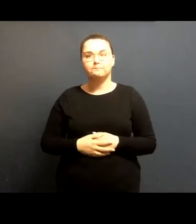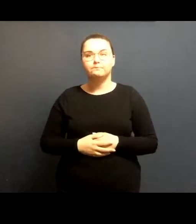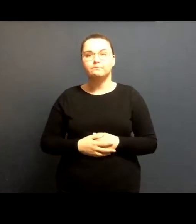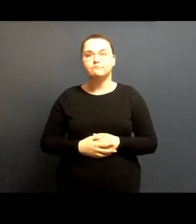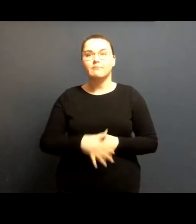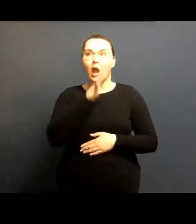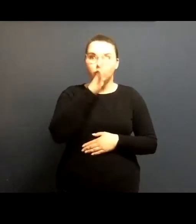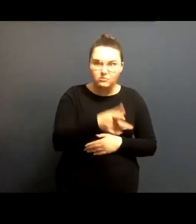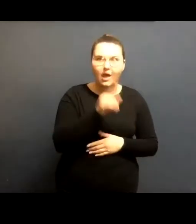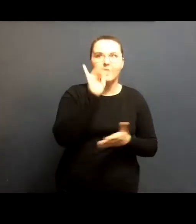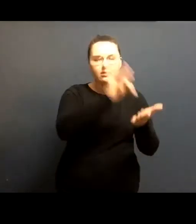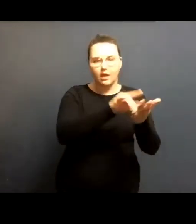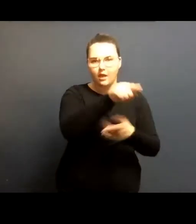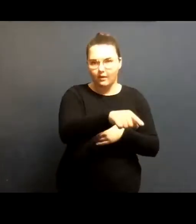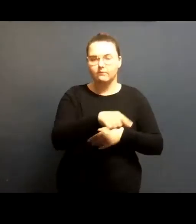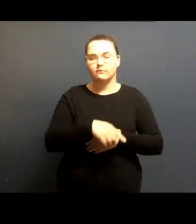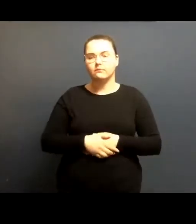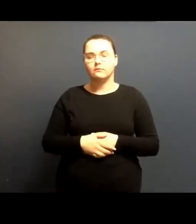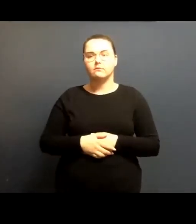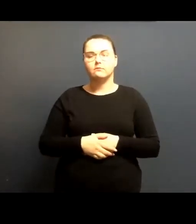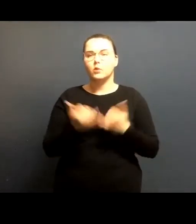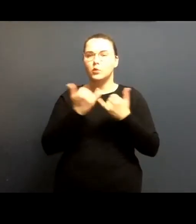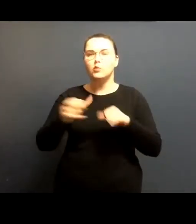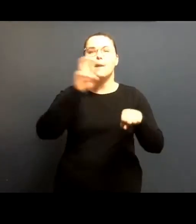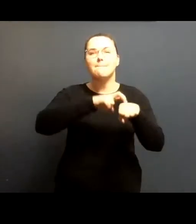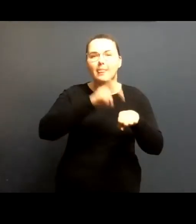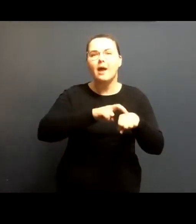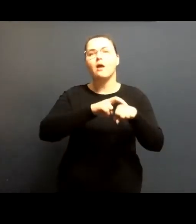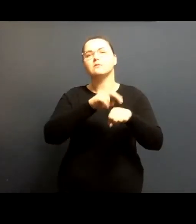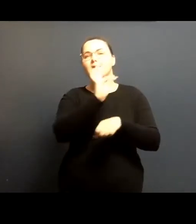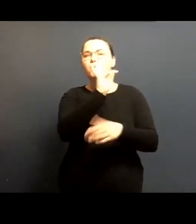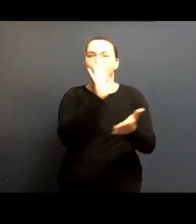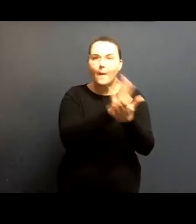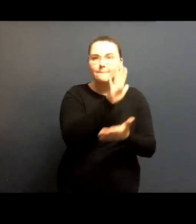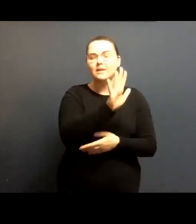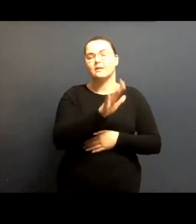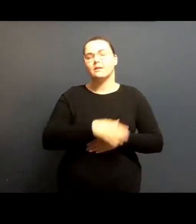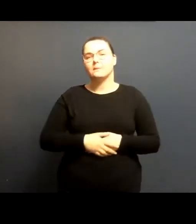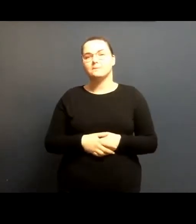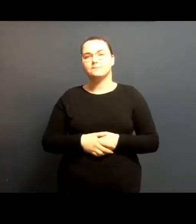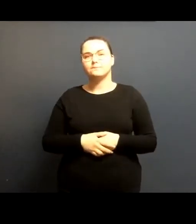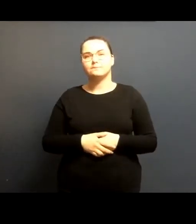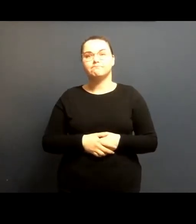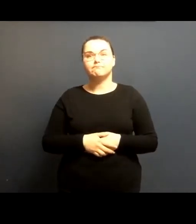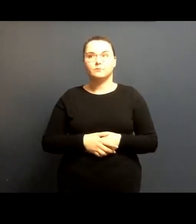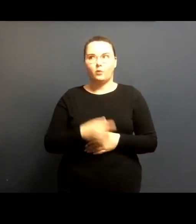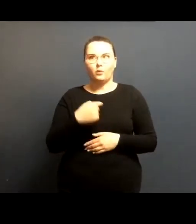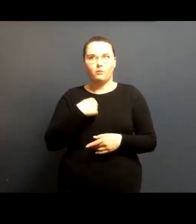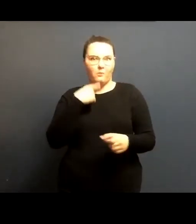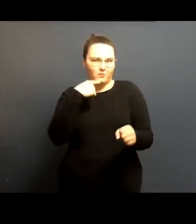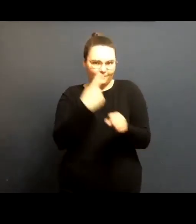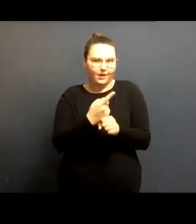wszystkich badaniach opinii publicznej, potwierdza to, o czym wcześniej mówiłam, że